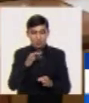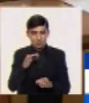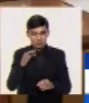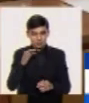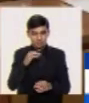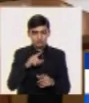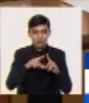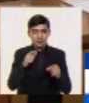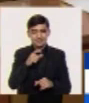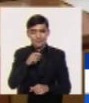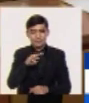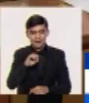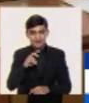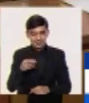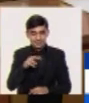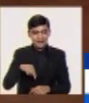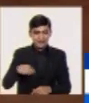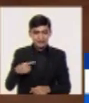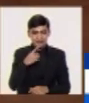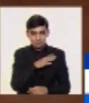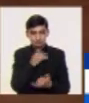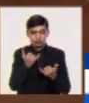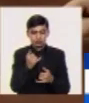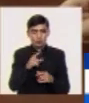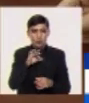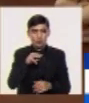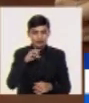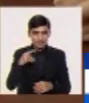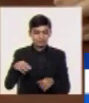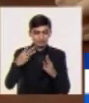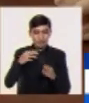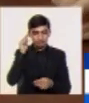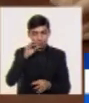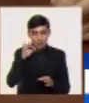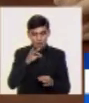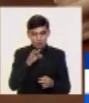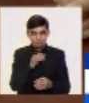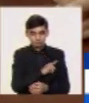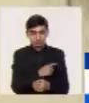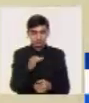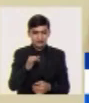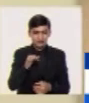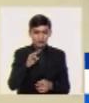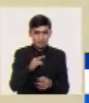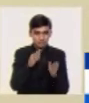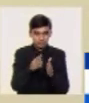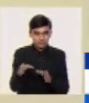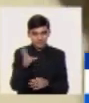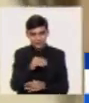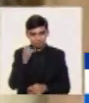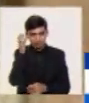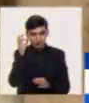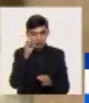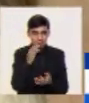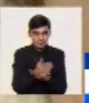гимназиясының директоры Гауһар Маникееваның айтуынша, бүгінде онлайн оқу әдісінің арқасында әр баланың білімін тексеріп отыруға